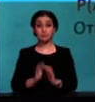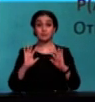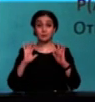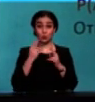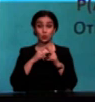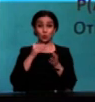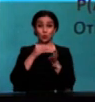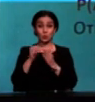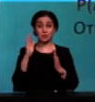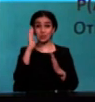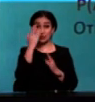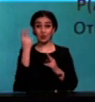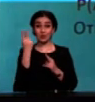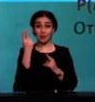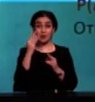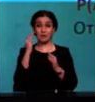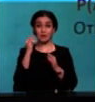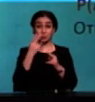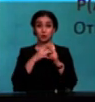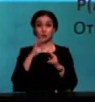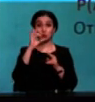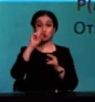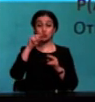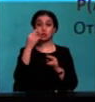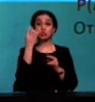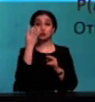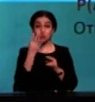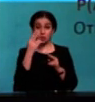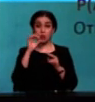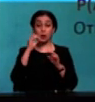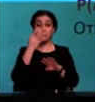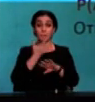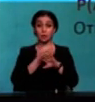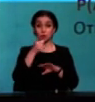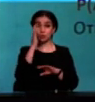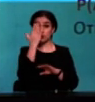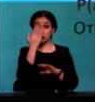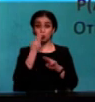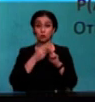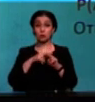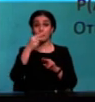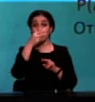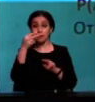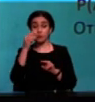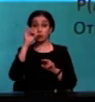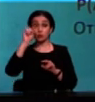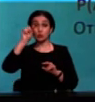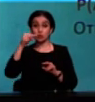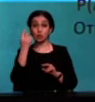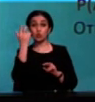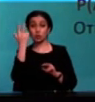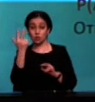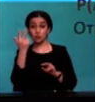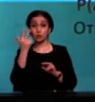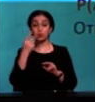Вероятность купить стекло второй фабрики равна 0,4. Вероятность брака в стекле второй фабрики равна